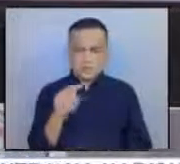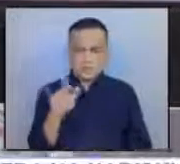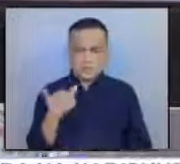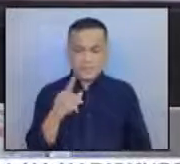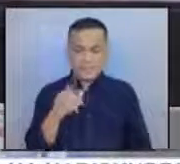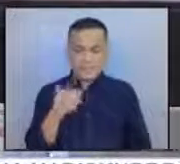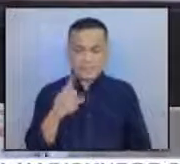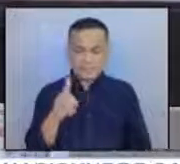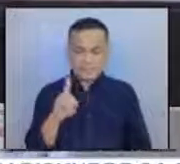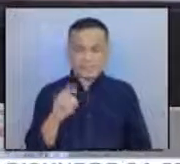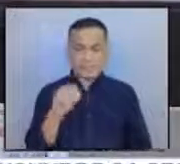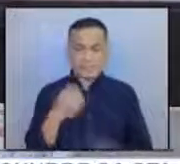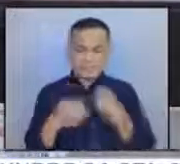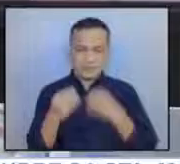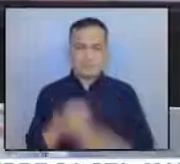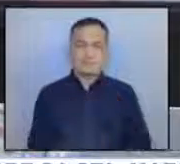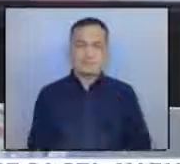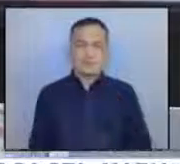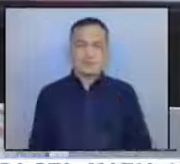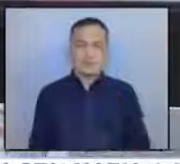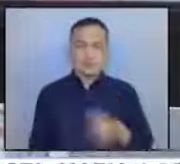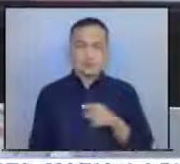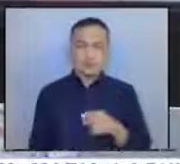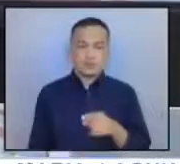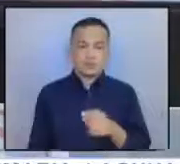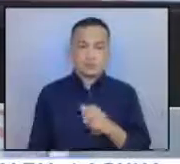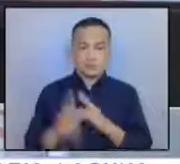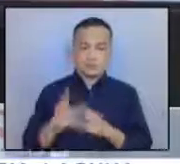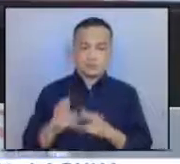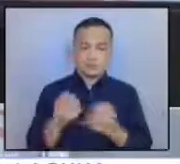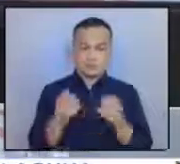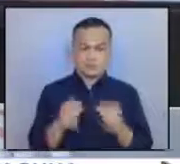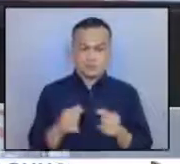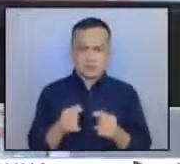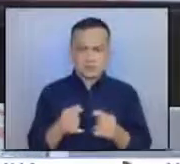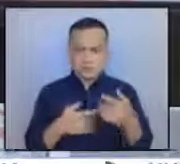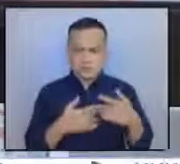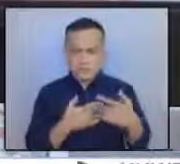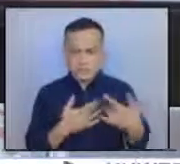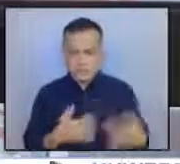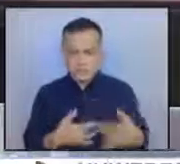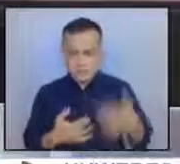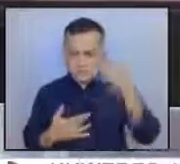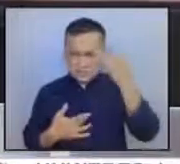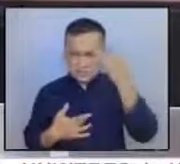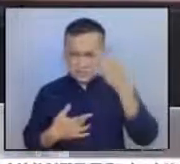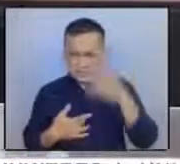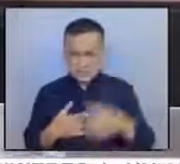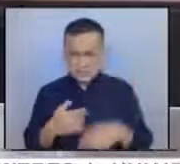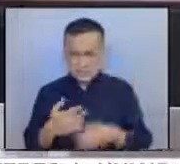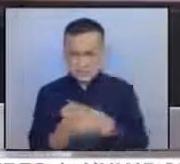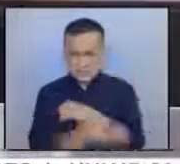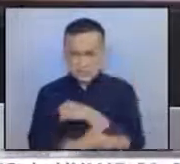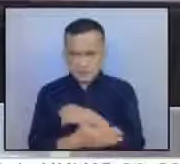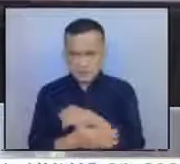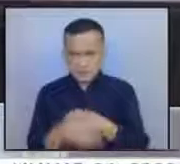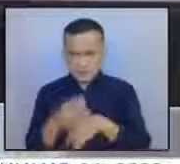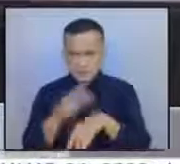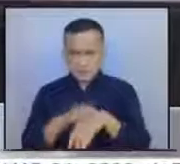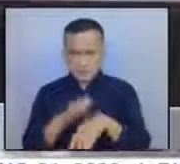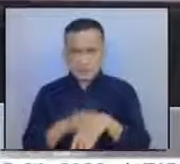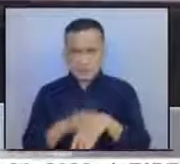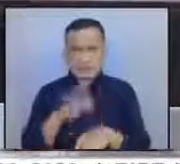mga produkto. Ito'y upang matugunan ang issue ng heart disease sa bansa. Babala naman ng